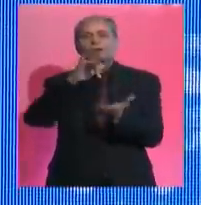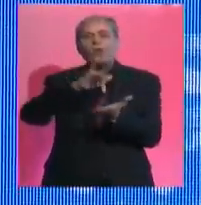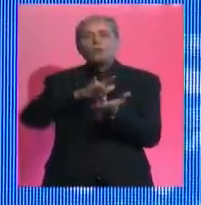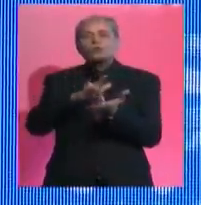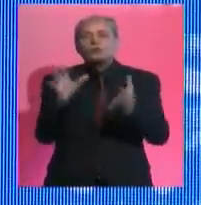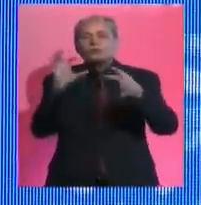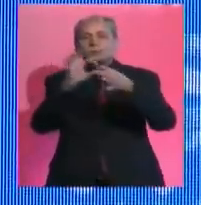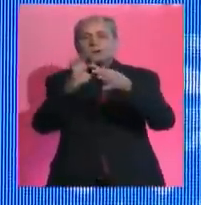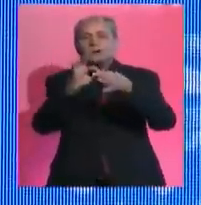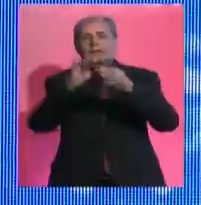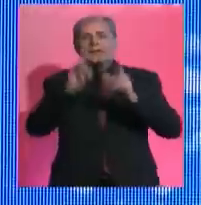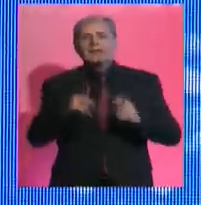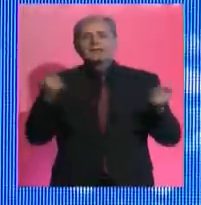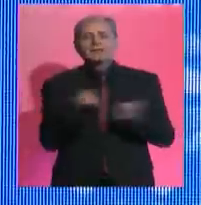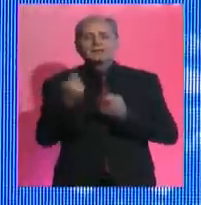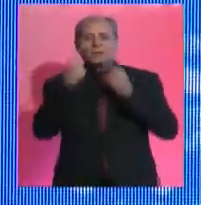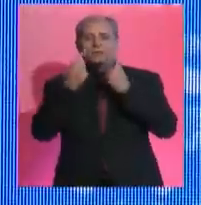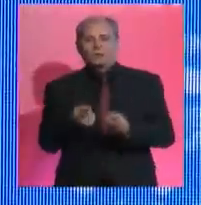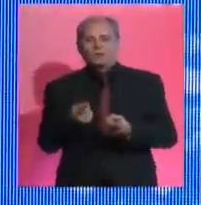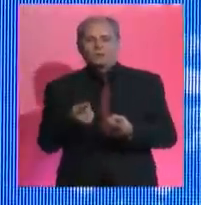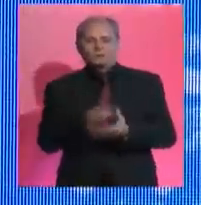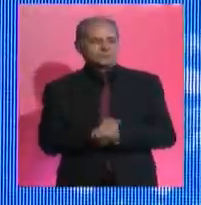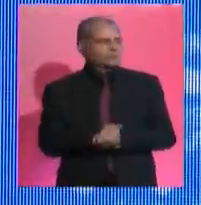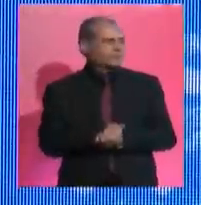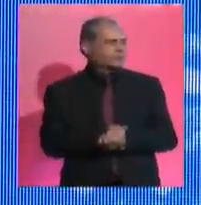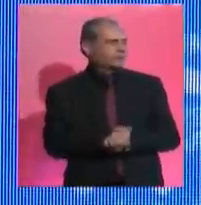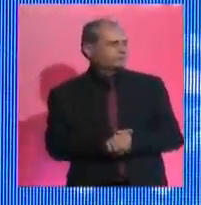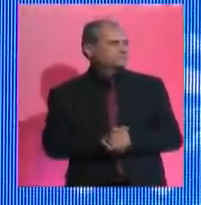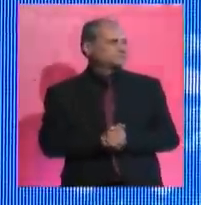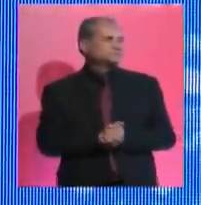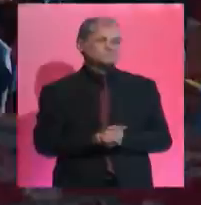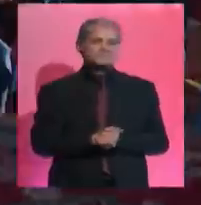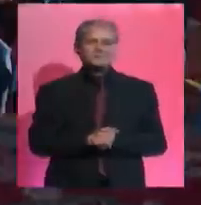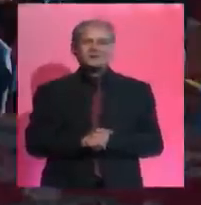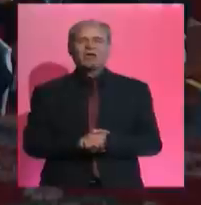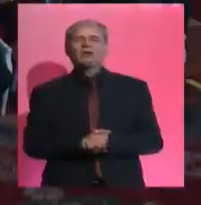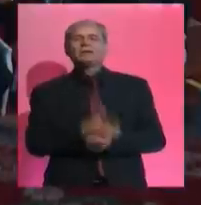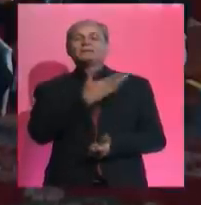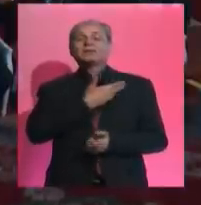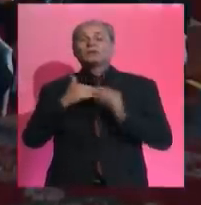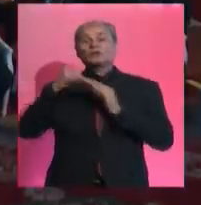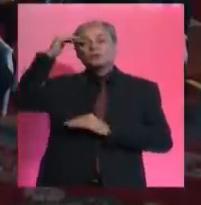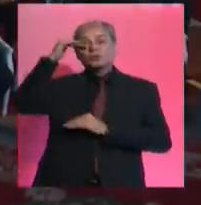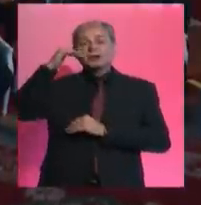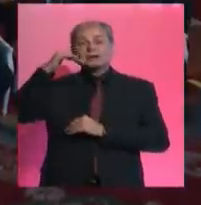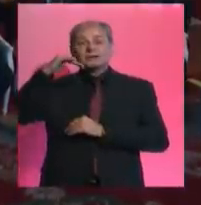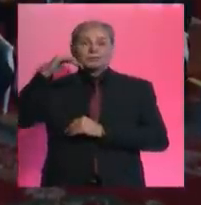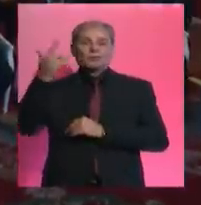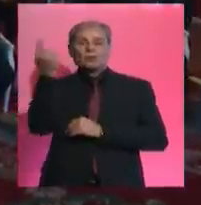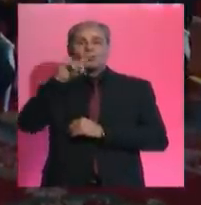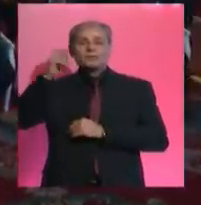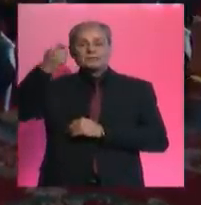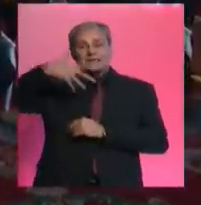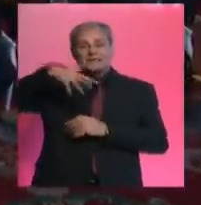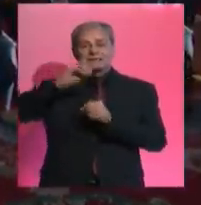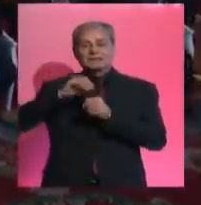kurulmasını ilk görev Sayar Sayın değerli bir Ve Siyaset büyüklerimiz de